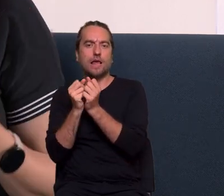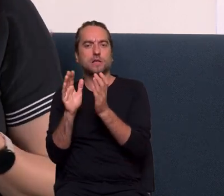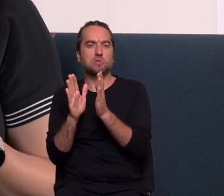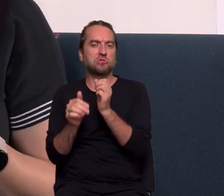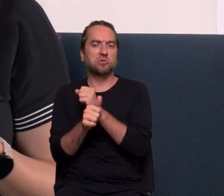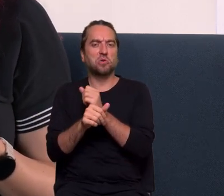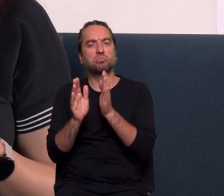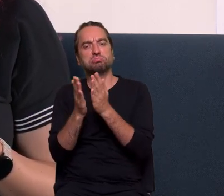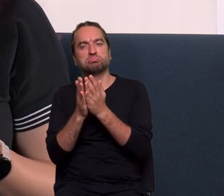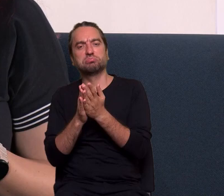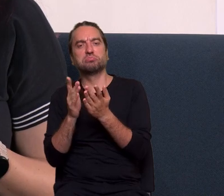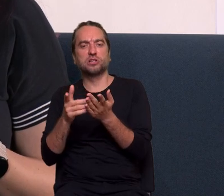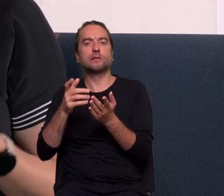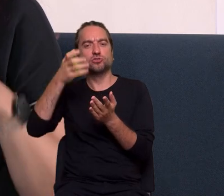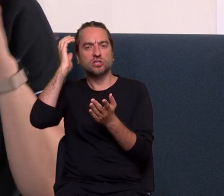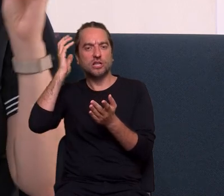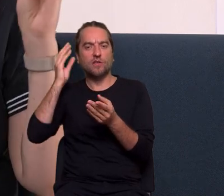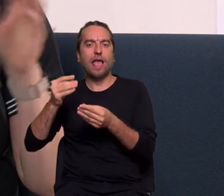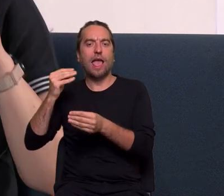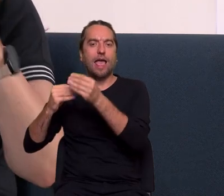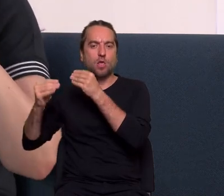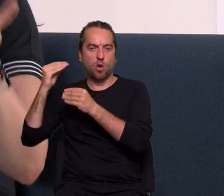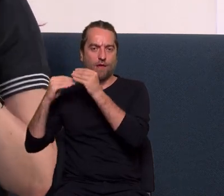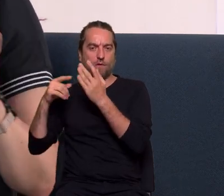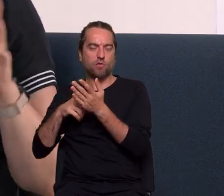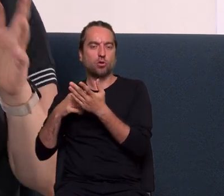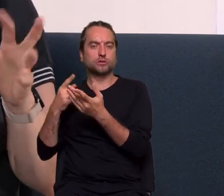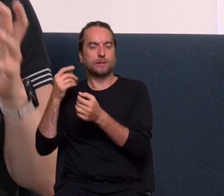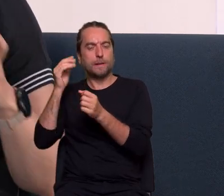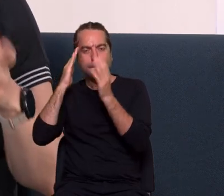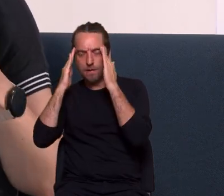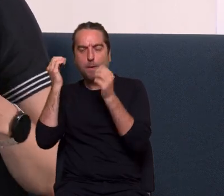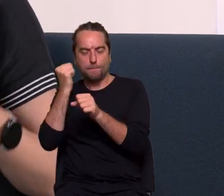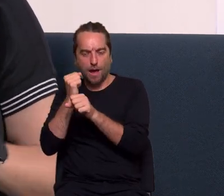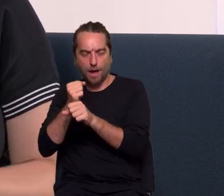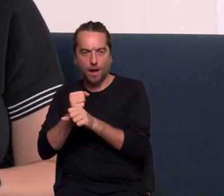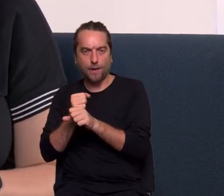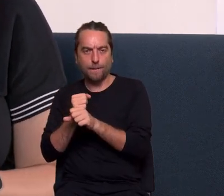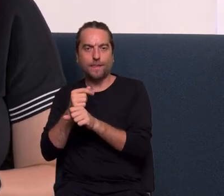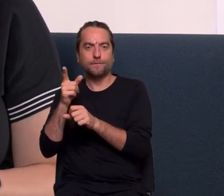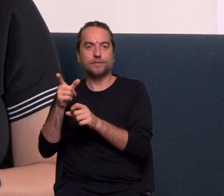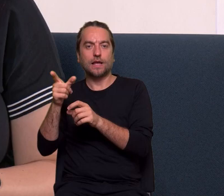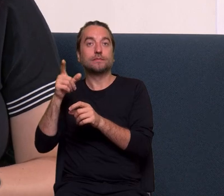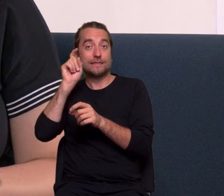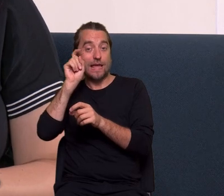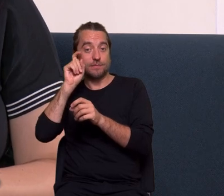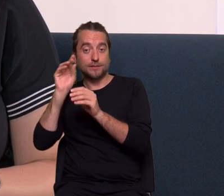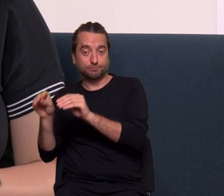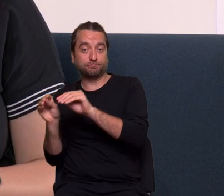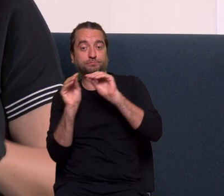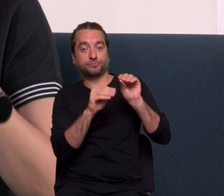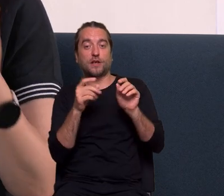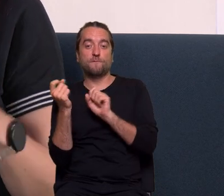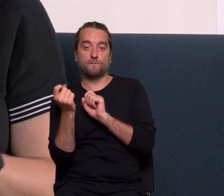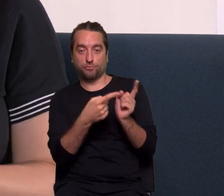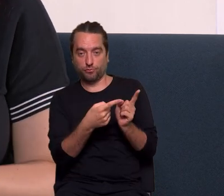od lat 40. przez właśnie czeskich etnografów na tym pograniczu, z którego właśnie Czesi wysiedlili swoich Niemców. I